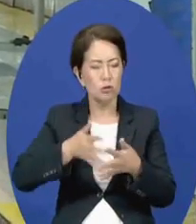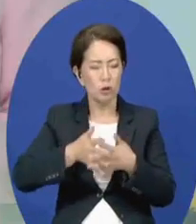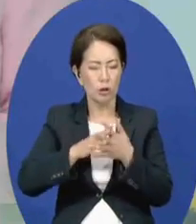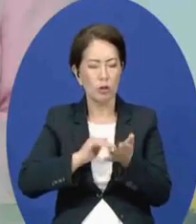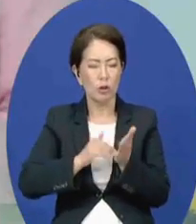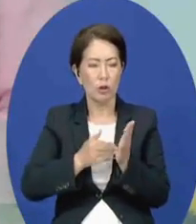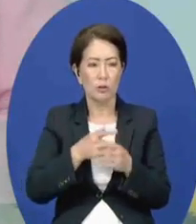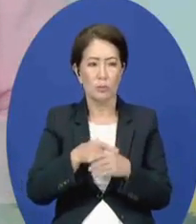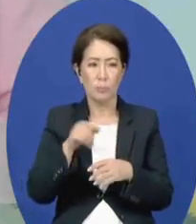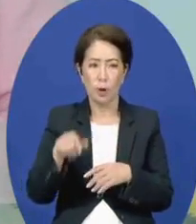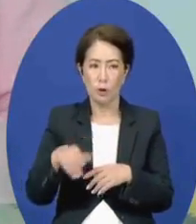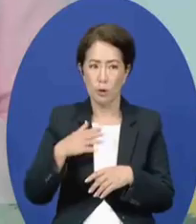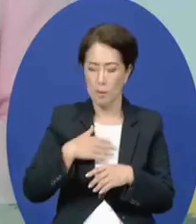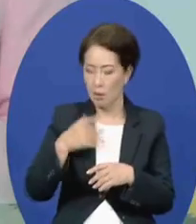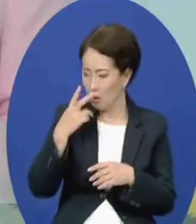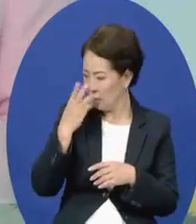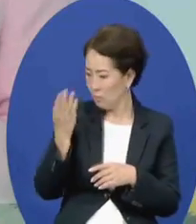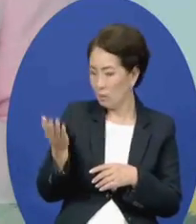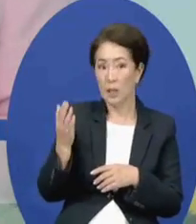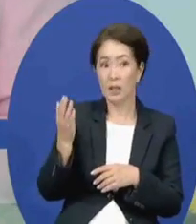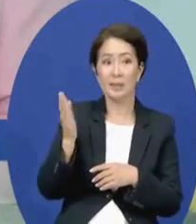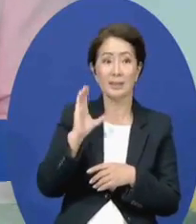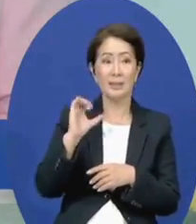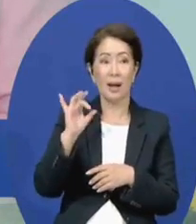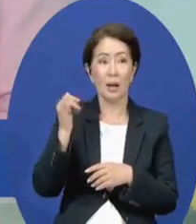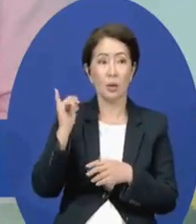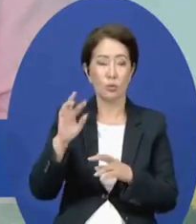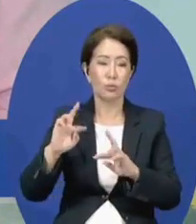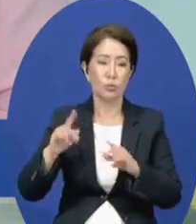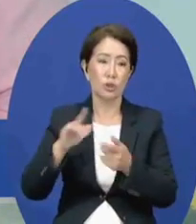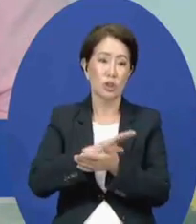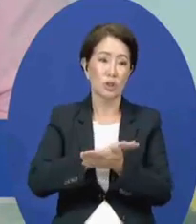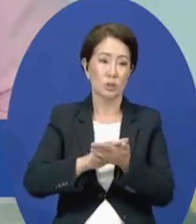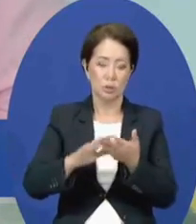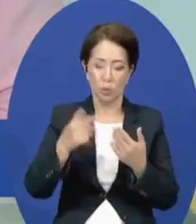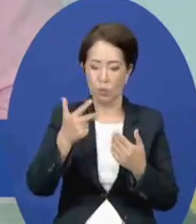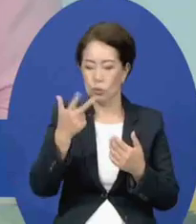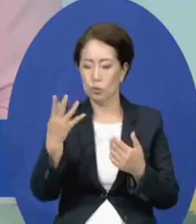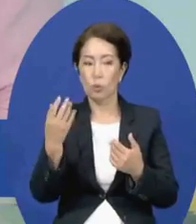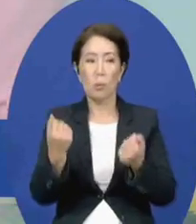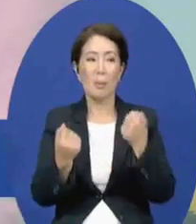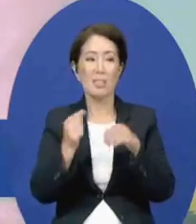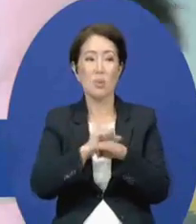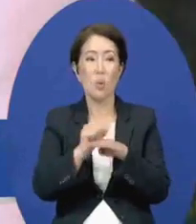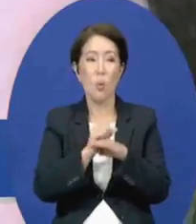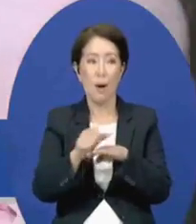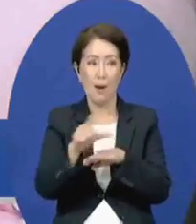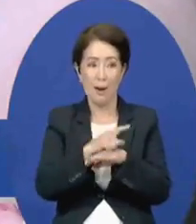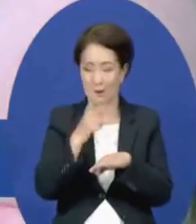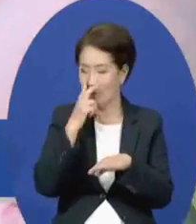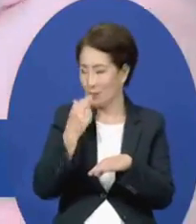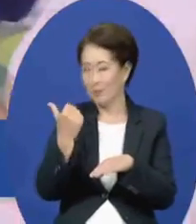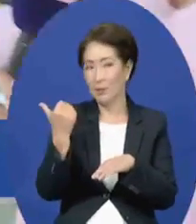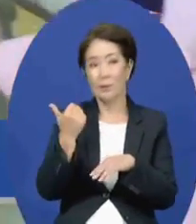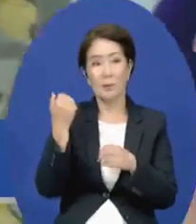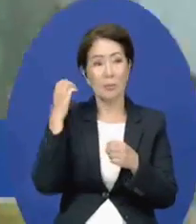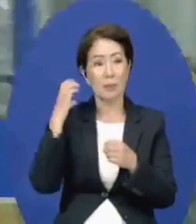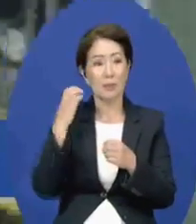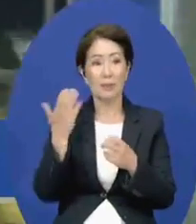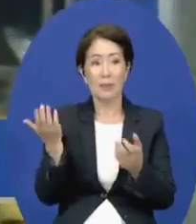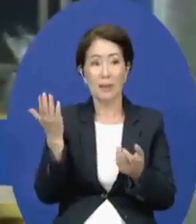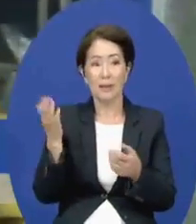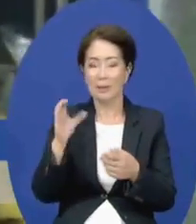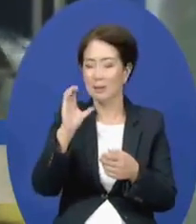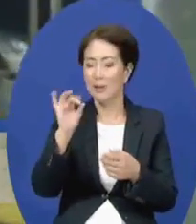Өнөөдөр яг саарал усыг дахин цэвэршүүлэн ашиглаж байгаа юм 34 угаалгын газар байсан юм байна. За яг миний ард харагдаж байгаа энэ угаалгын газар